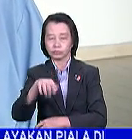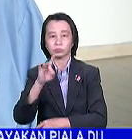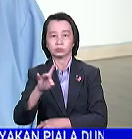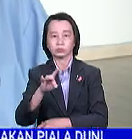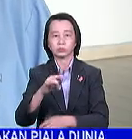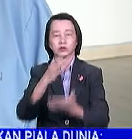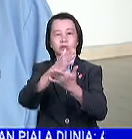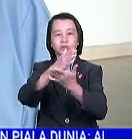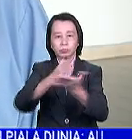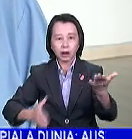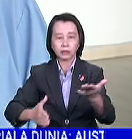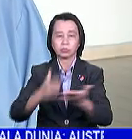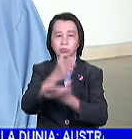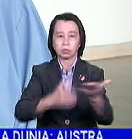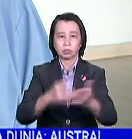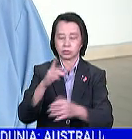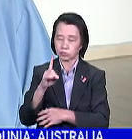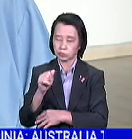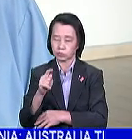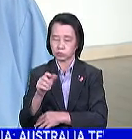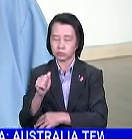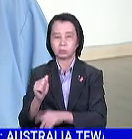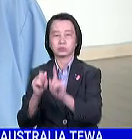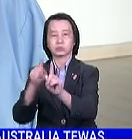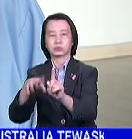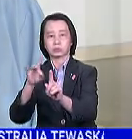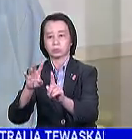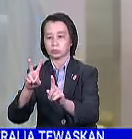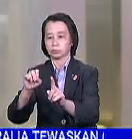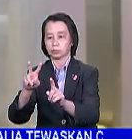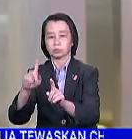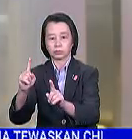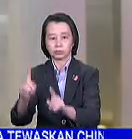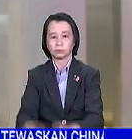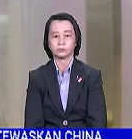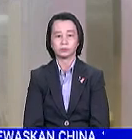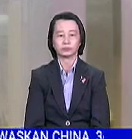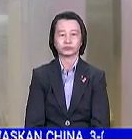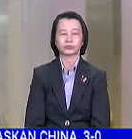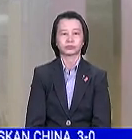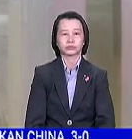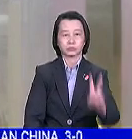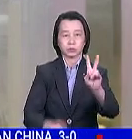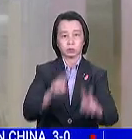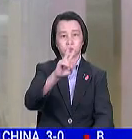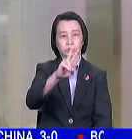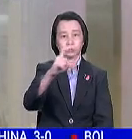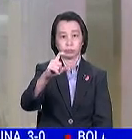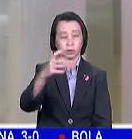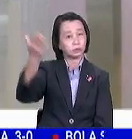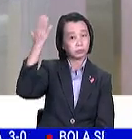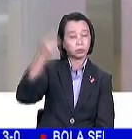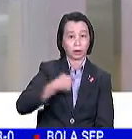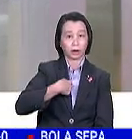hampir separuh daripada data pada 1 hari 8 2021. Pada 2 bulan lalu ketika